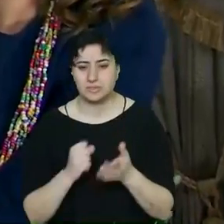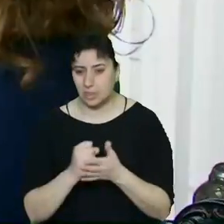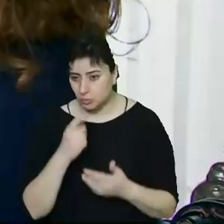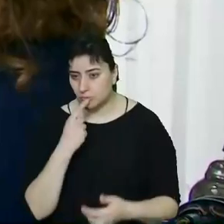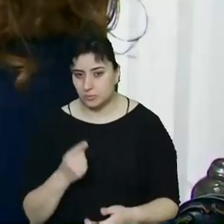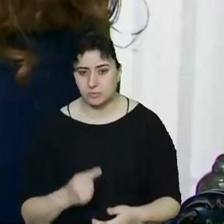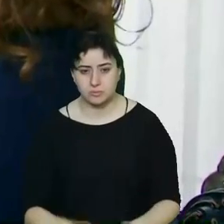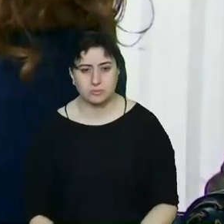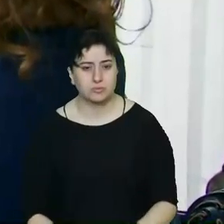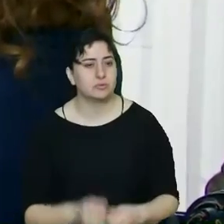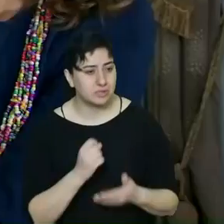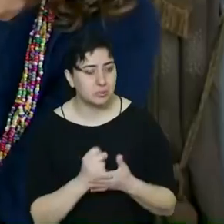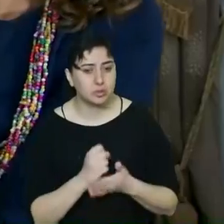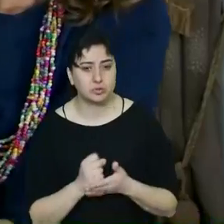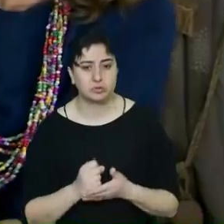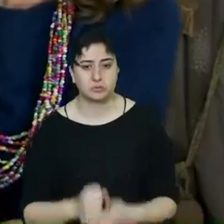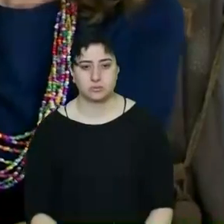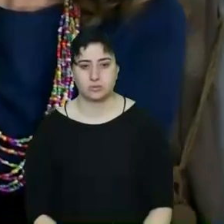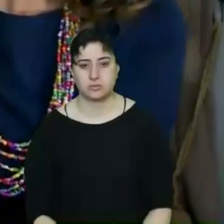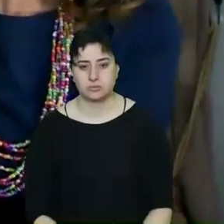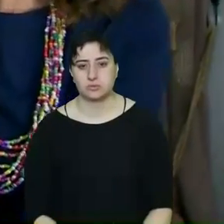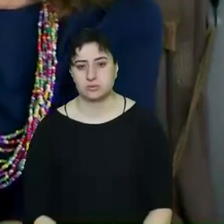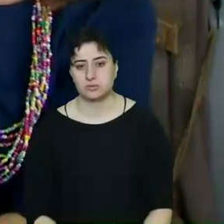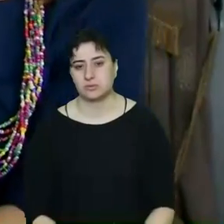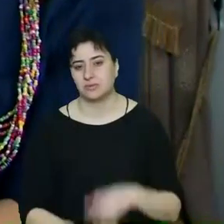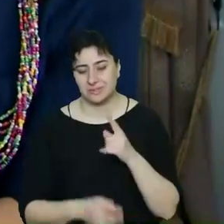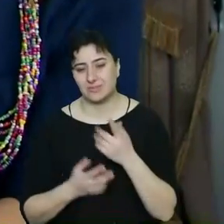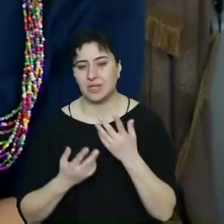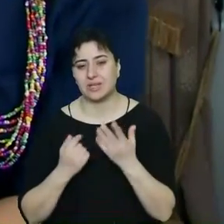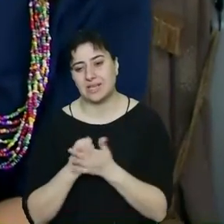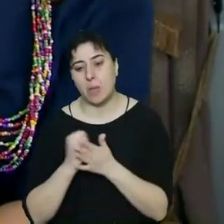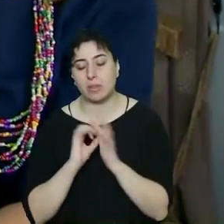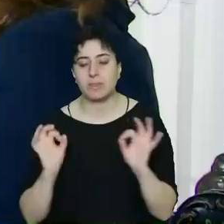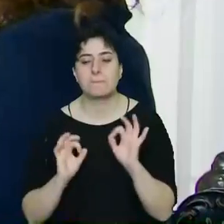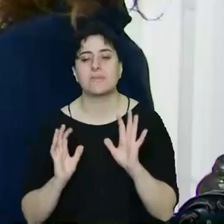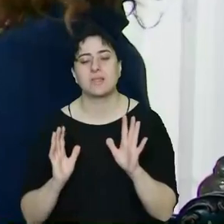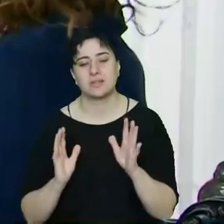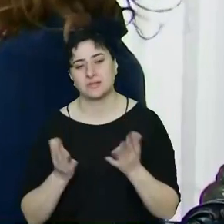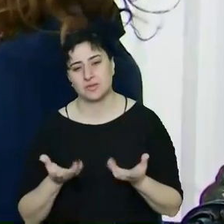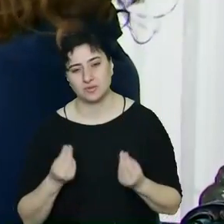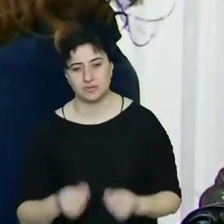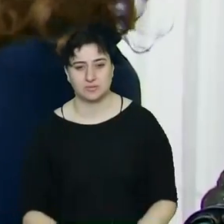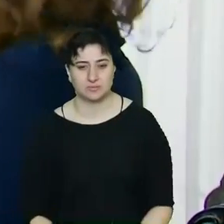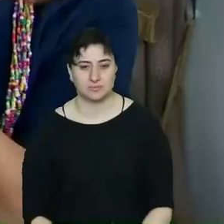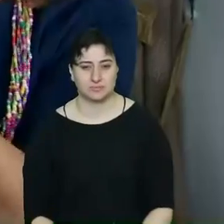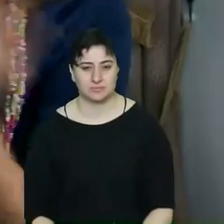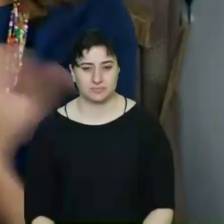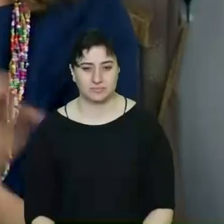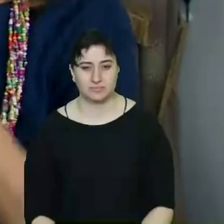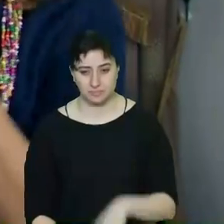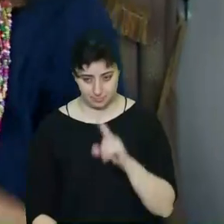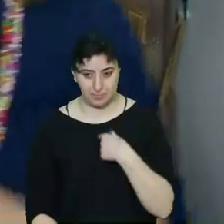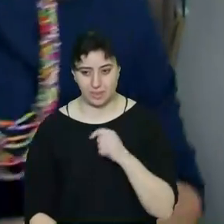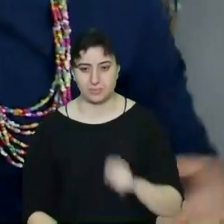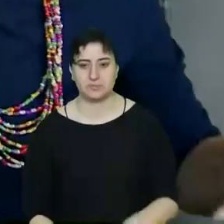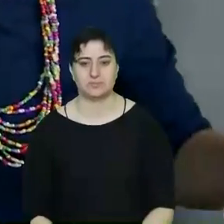desene. Diyelim işte Trabzon. Yani rüyamın dediği gibi biraz şiveli söylüyorsun Kemal'im. Evet babişkocuğum. Ben